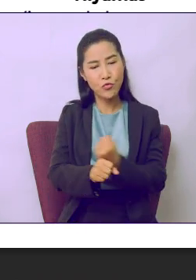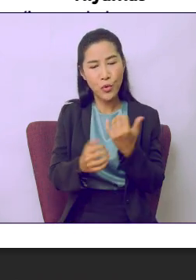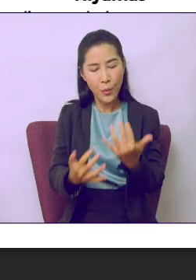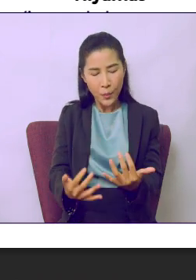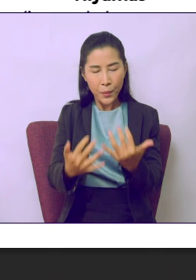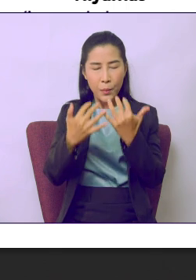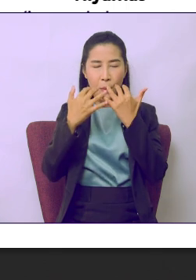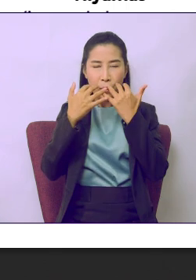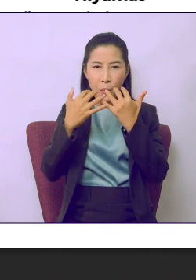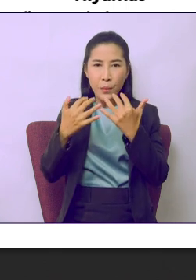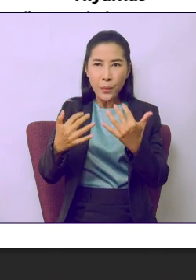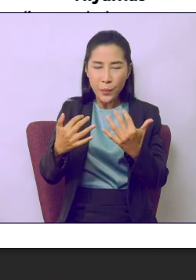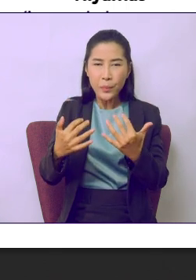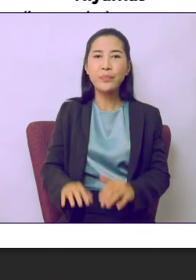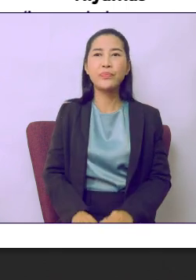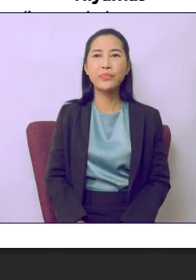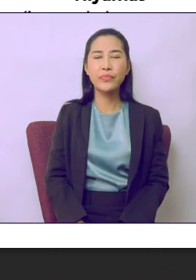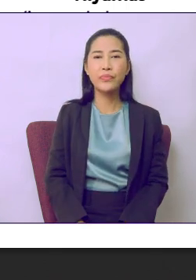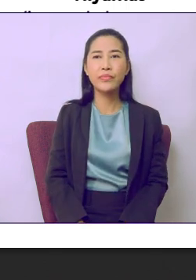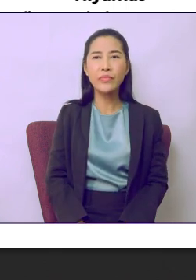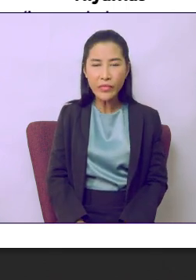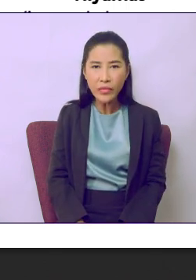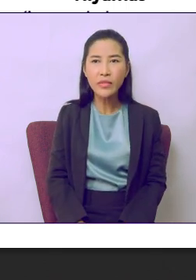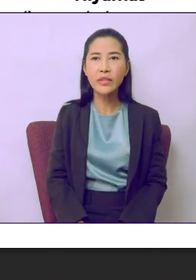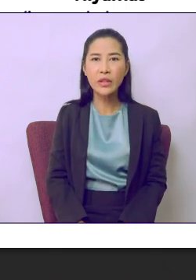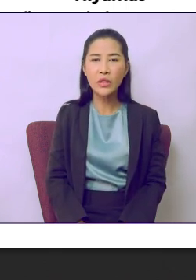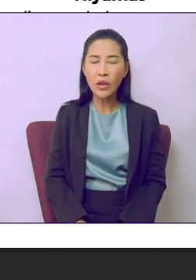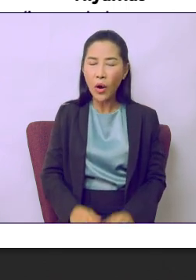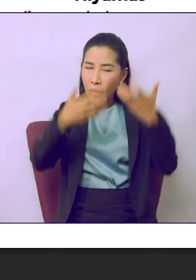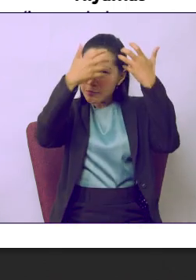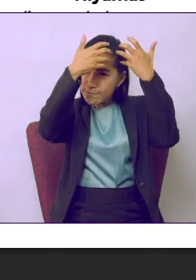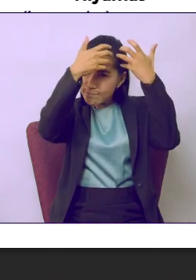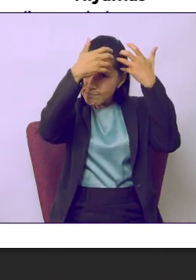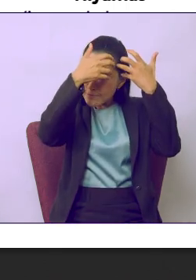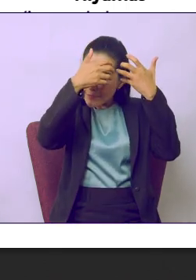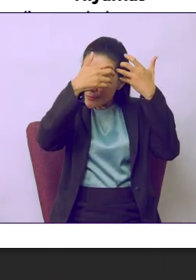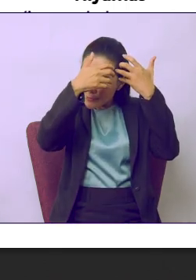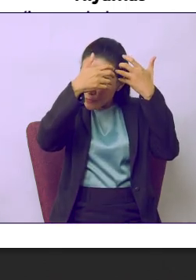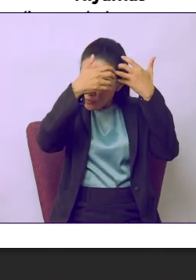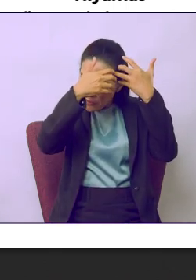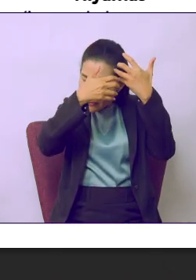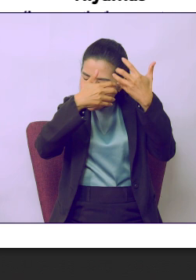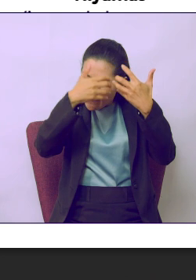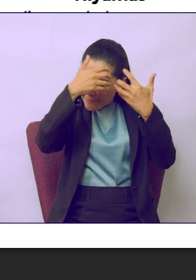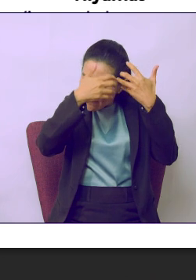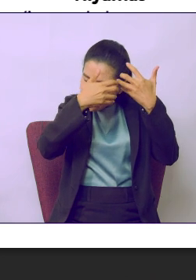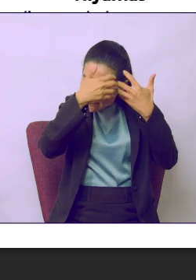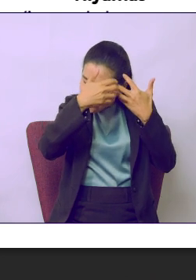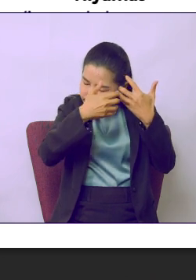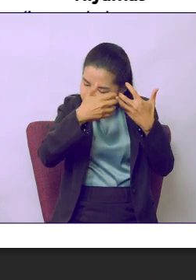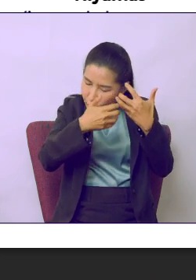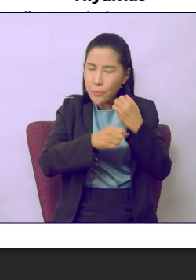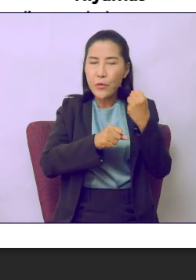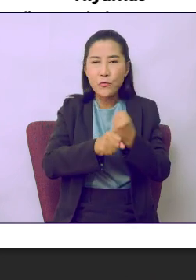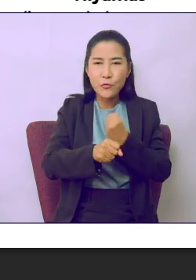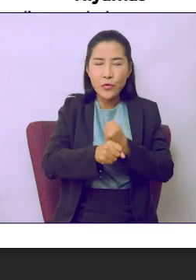ก็คือการนะครับถอนนะครับประสาทสัมผัสนะครับจากภายนอกออกนะครับไม่ให้มารบ